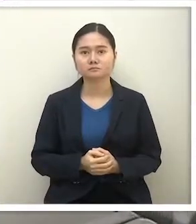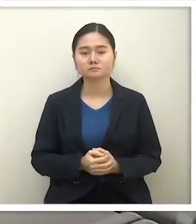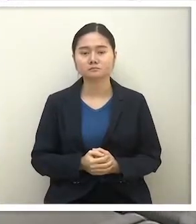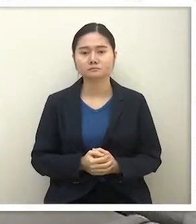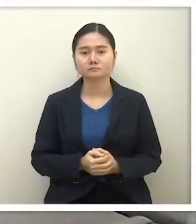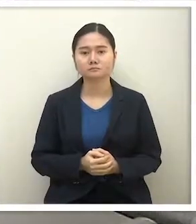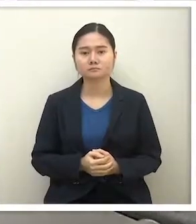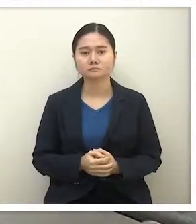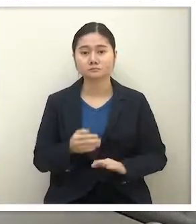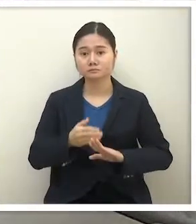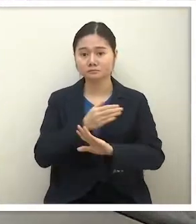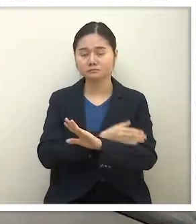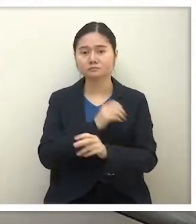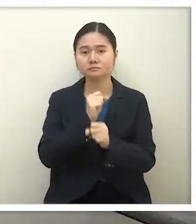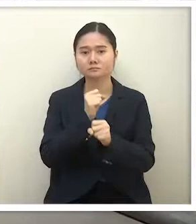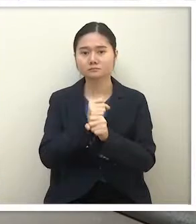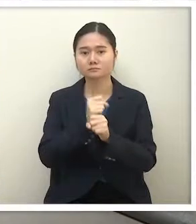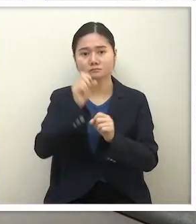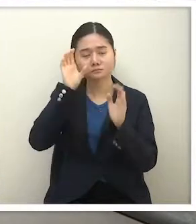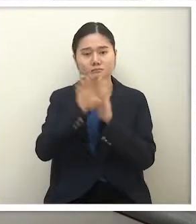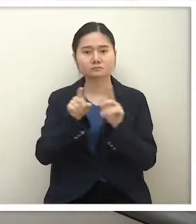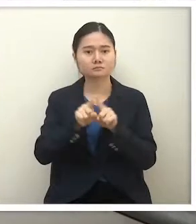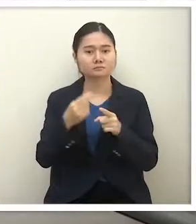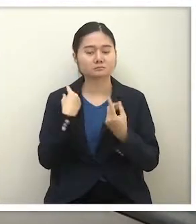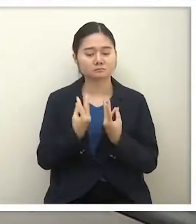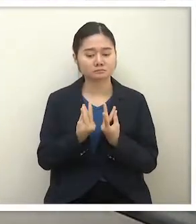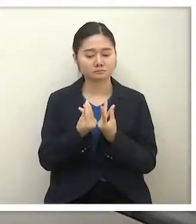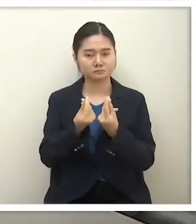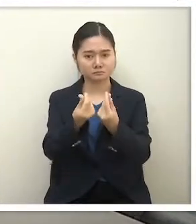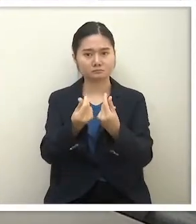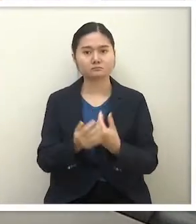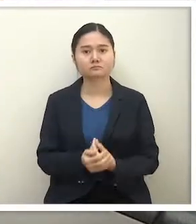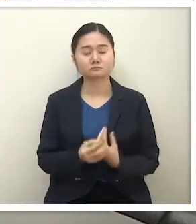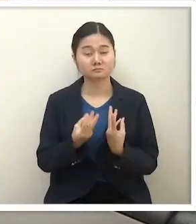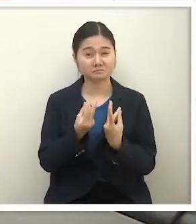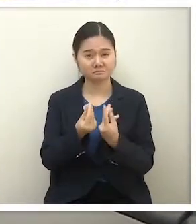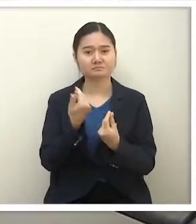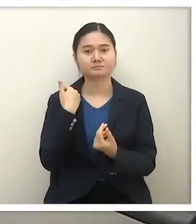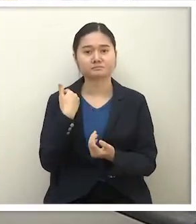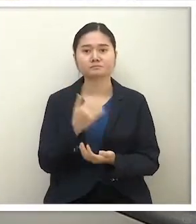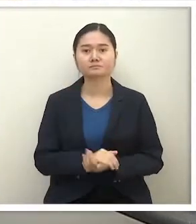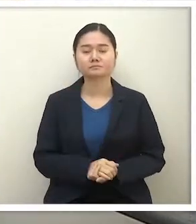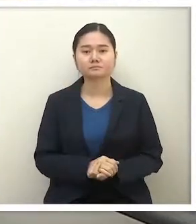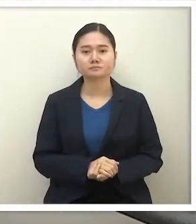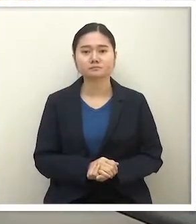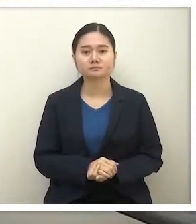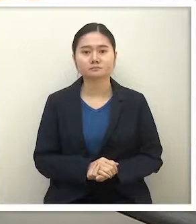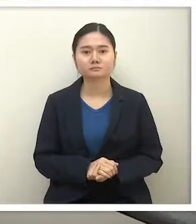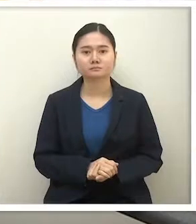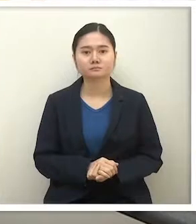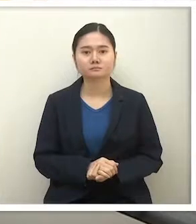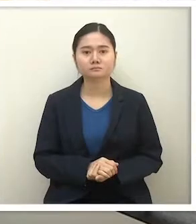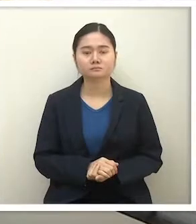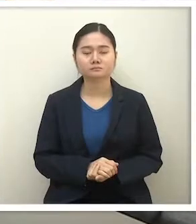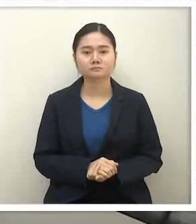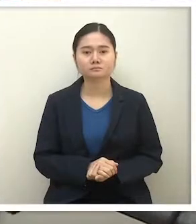ไหมครับก่อนที่จะออกมาเป็นชิ้นงานเนี่ยค่อนข้างจะมีรายละเอียดพอสมควรนะคราวนี้ม